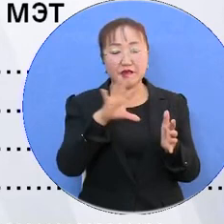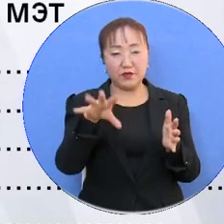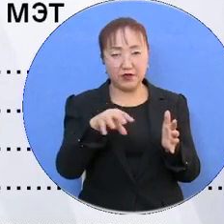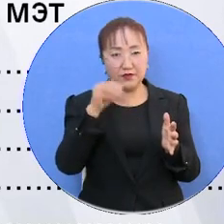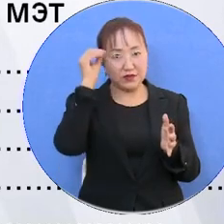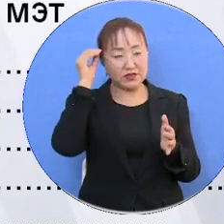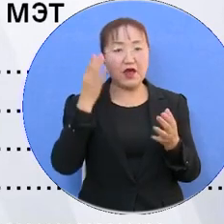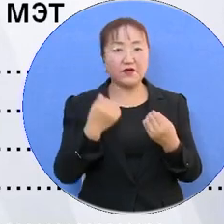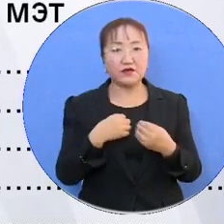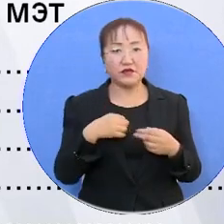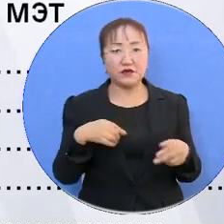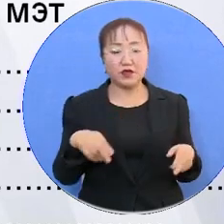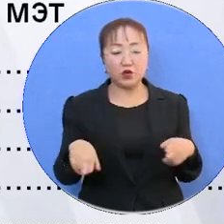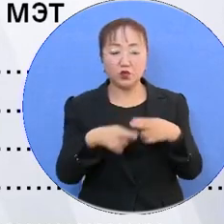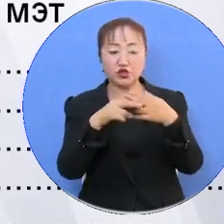дүгнэлт бичицгээе.